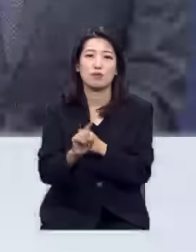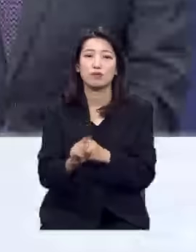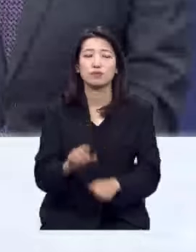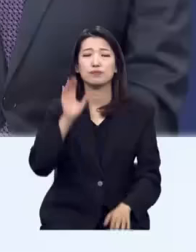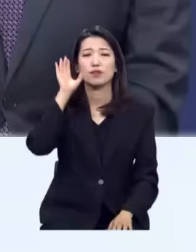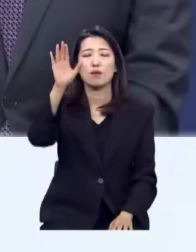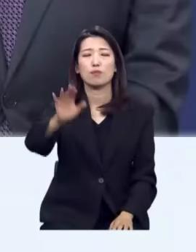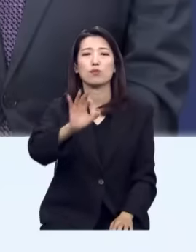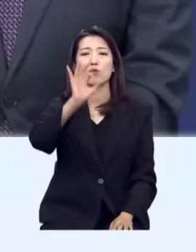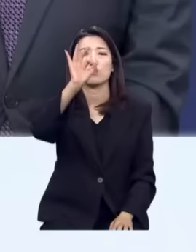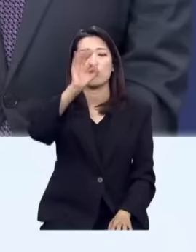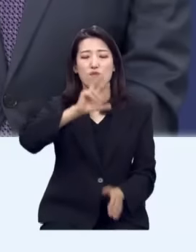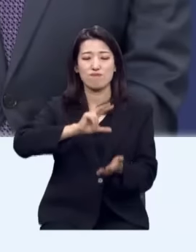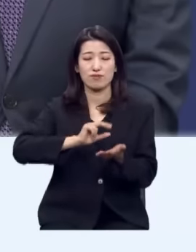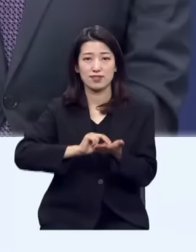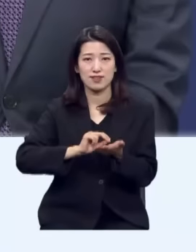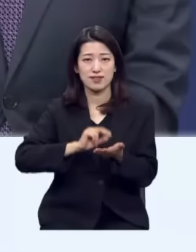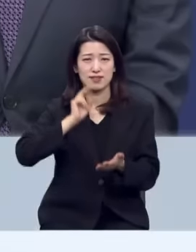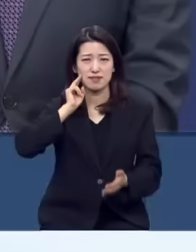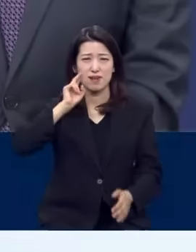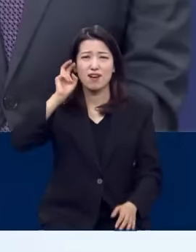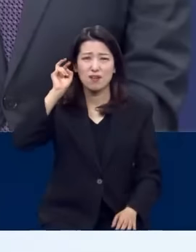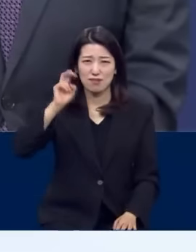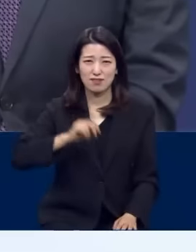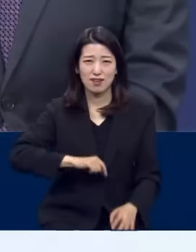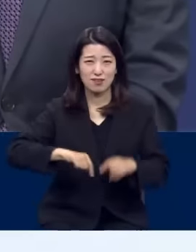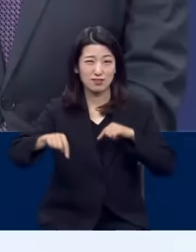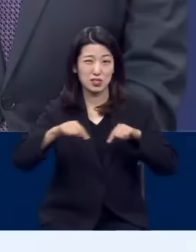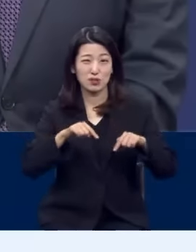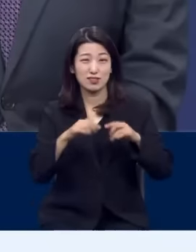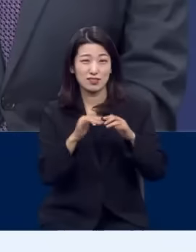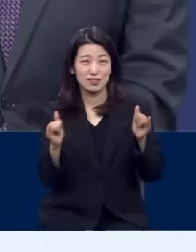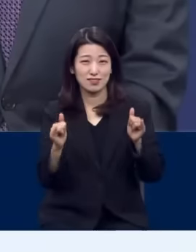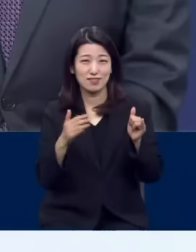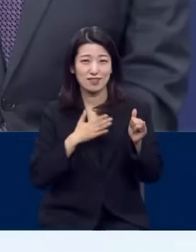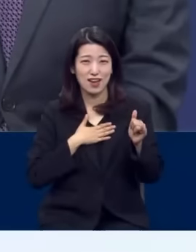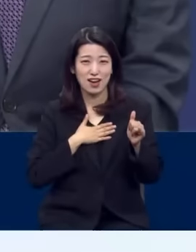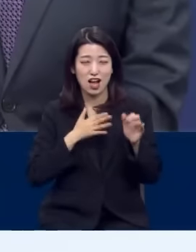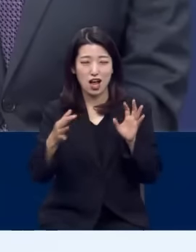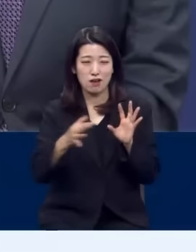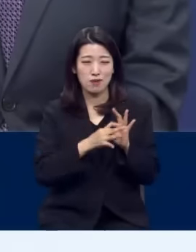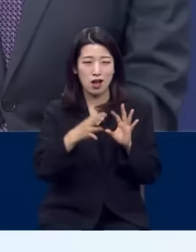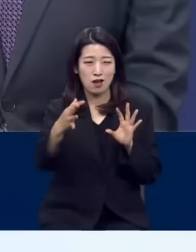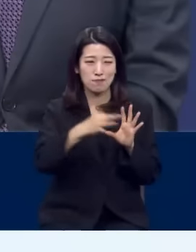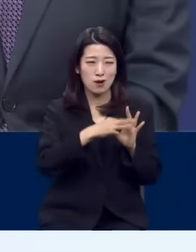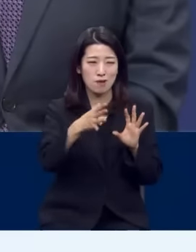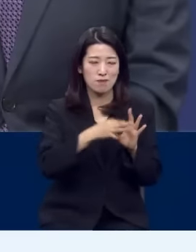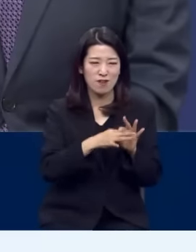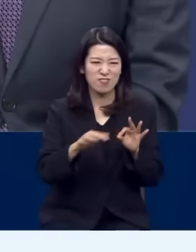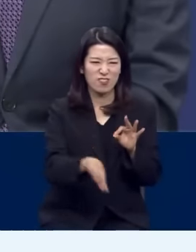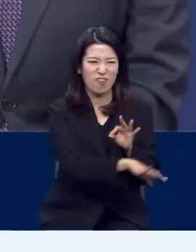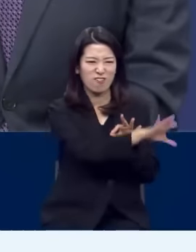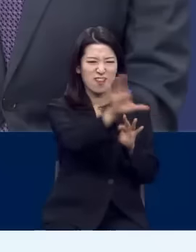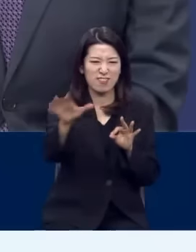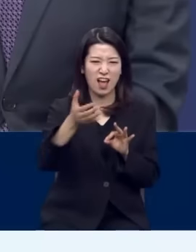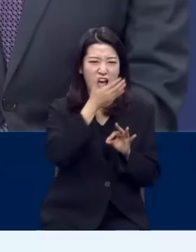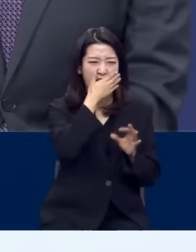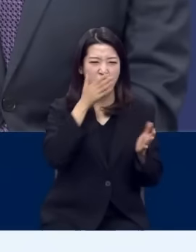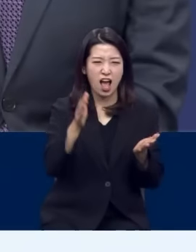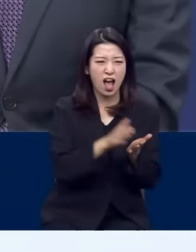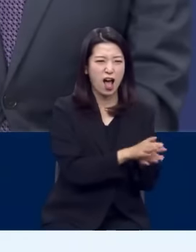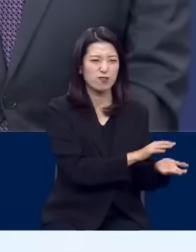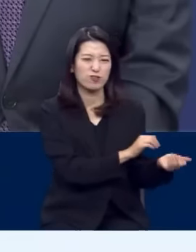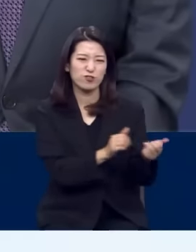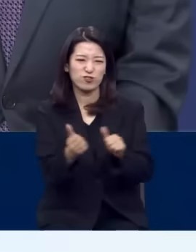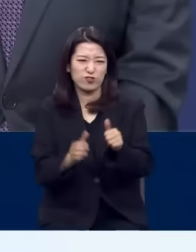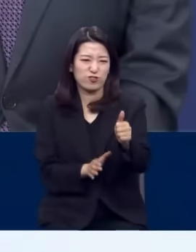이슈로 나와서 그 정치인들이 많이 연루될거다 그래서 정치인들이 다 죽을거다 이런 얘기도 한 거 아닌가 저는 이런 생각이